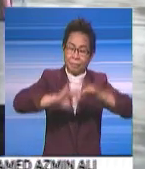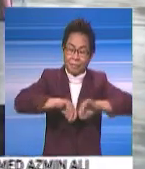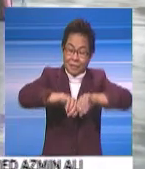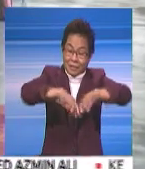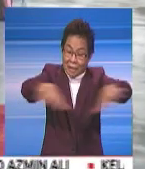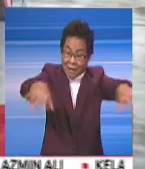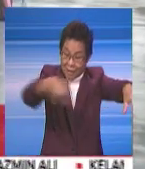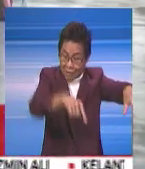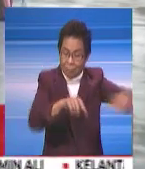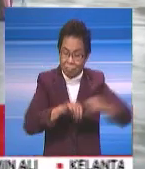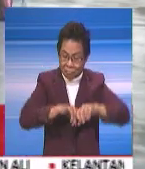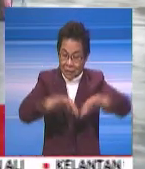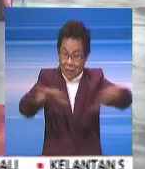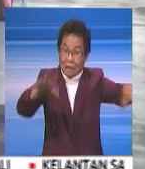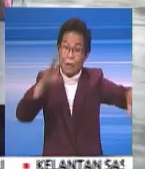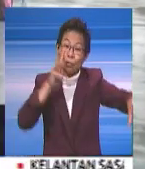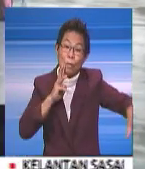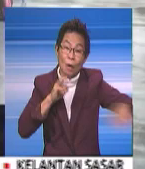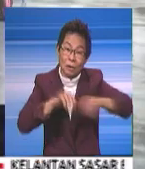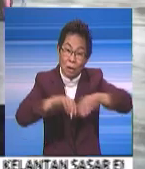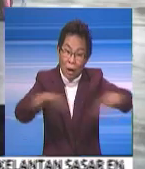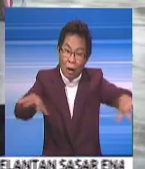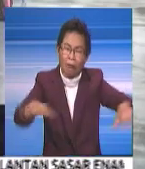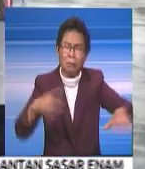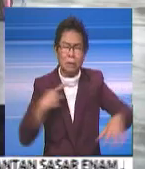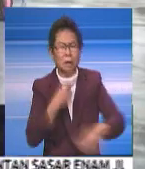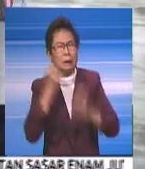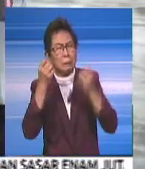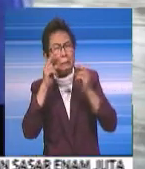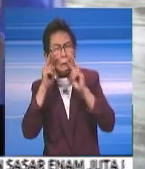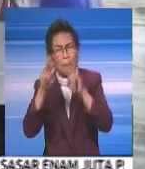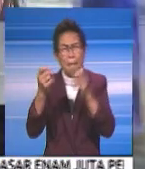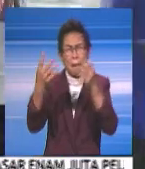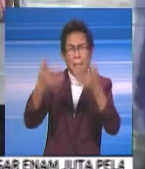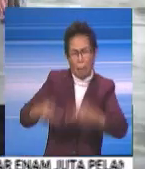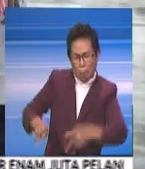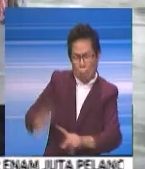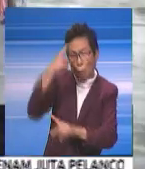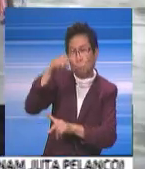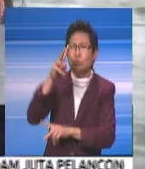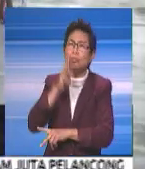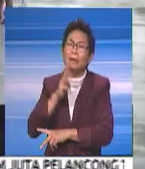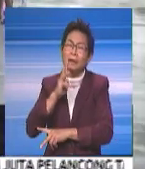banyak faedah dan peluang yang diperolehi oleh jiran wanita lah, apabila mereka berusaha untuk